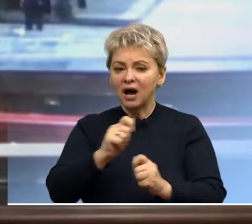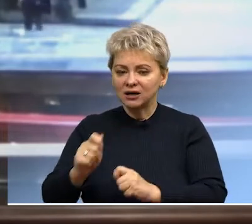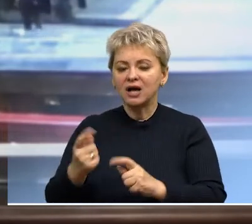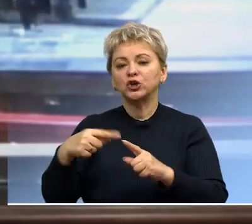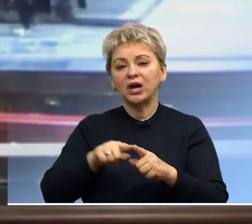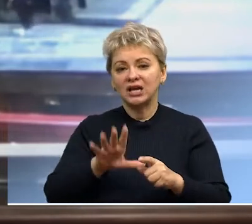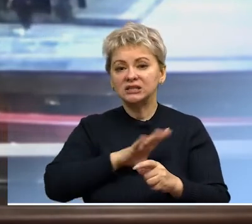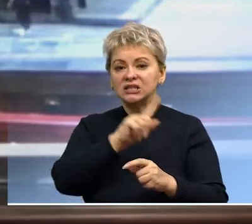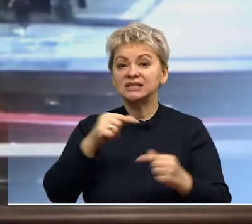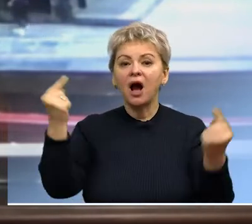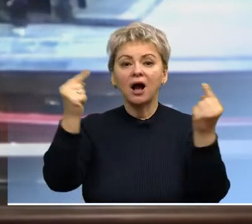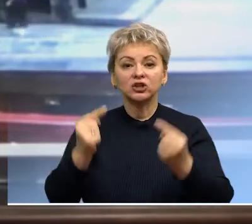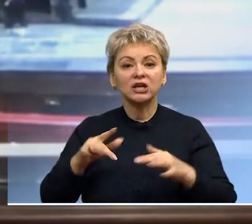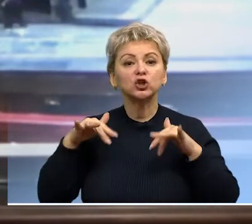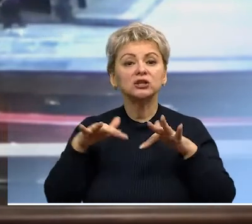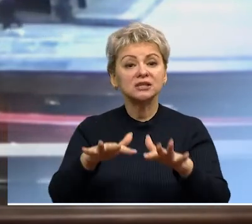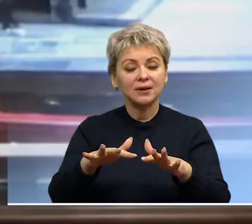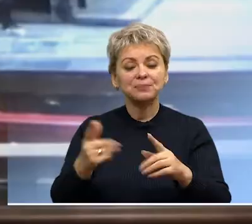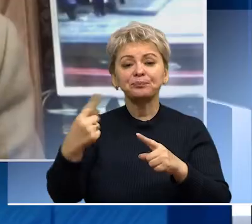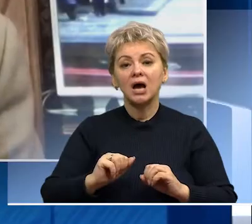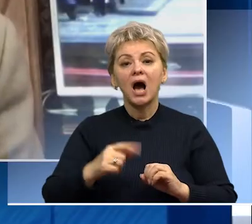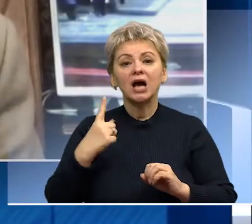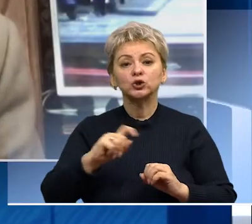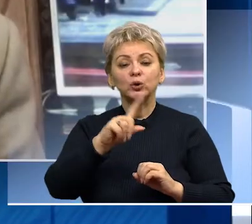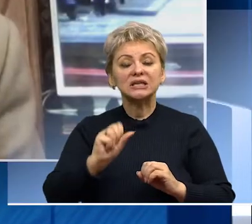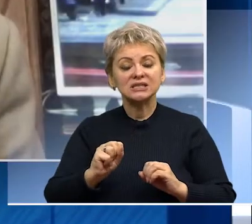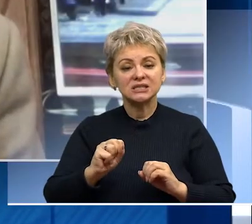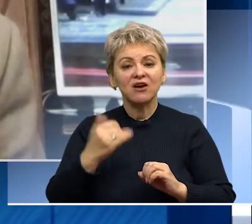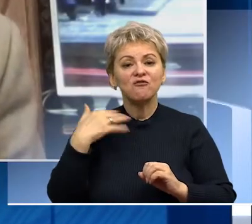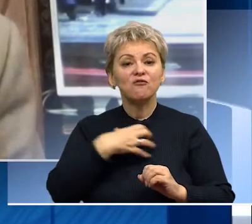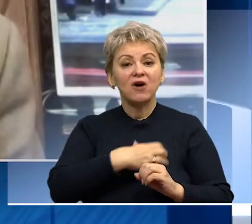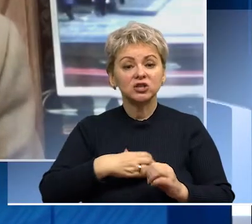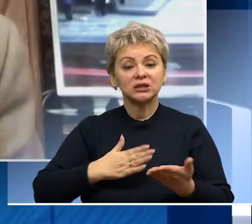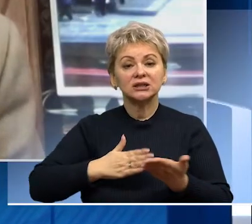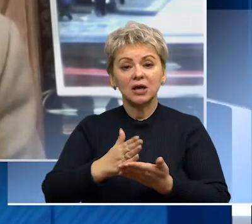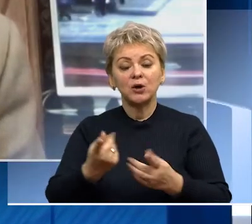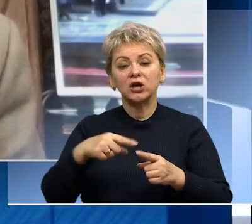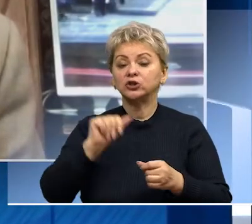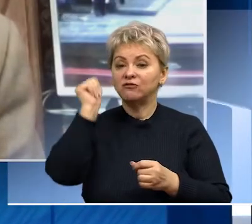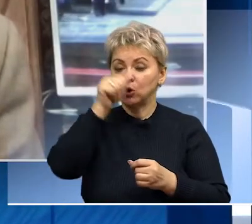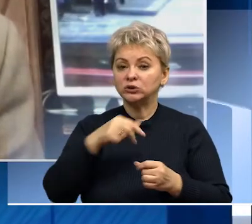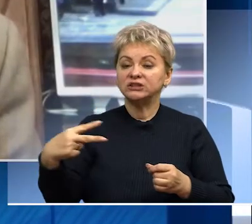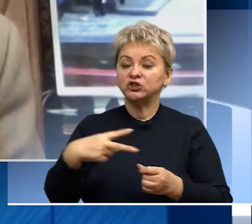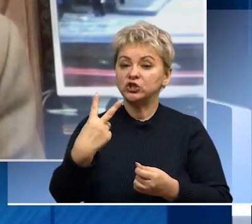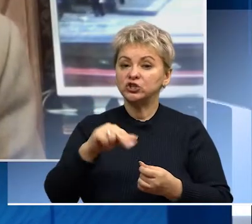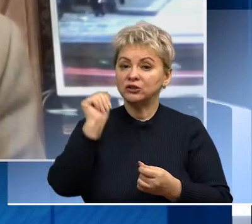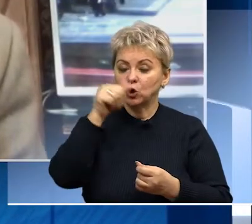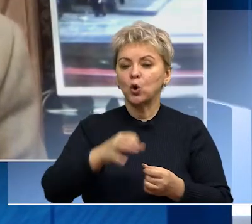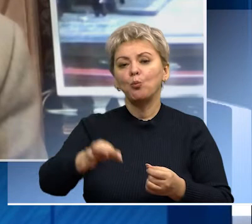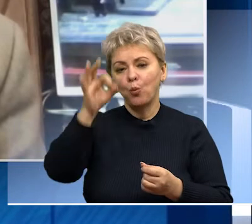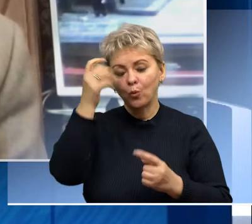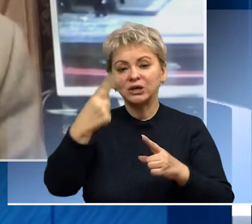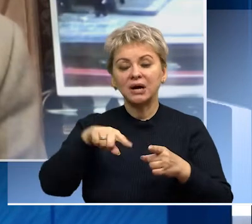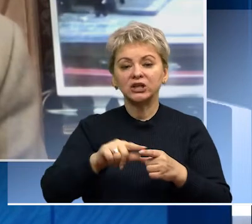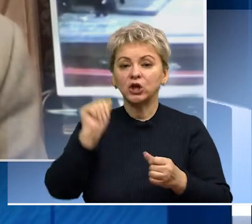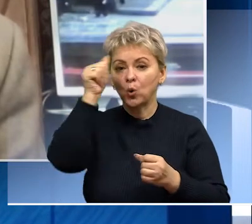это награды за конкретные дела. Но одно из важных направлений этого года, 2020, мы помним,